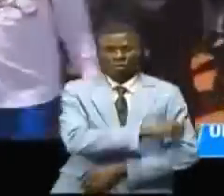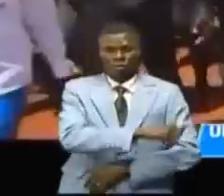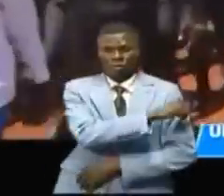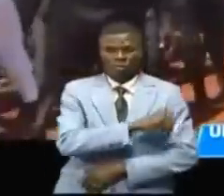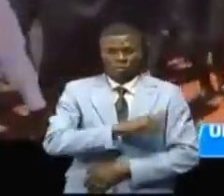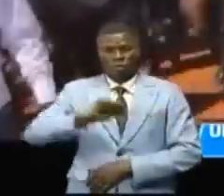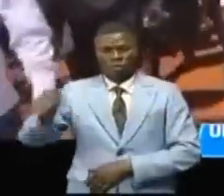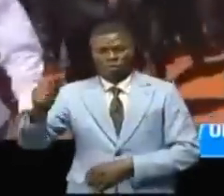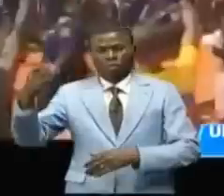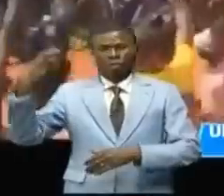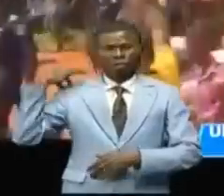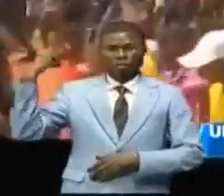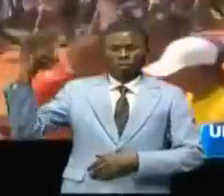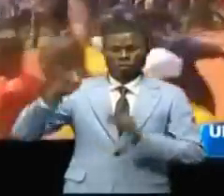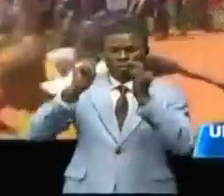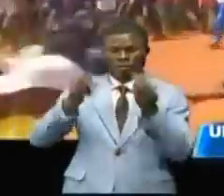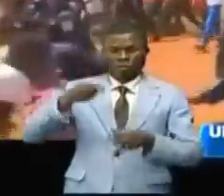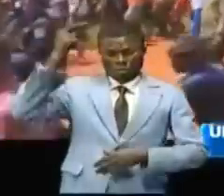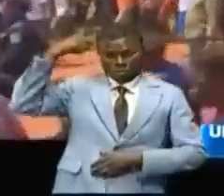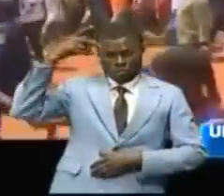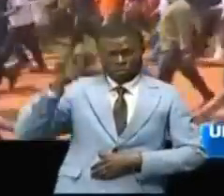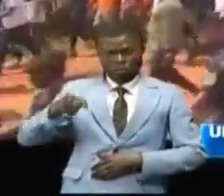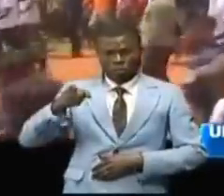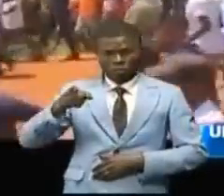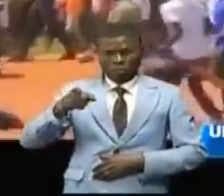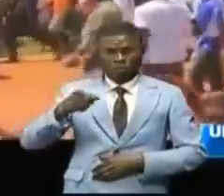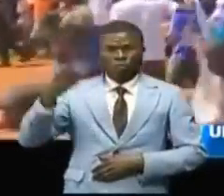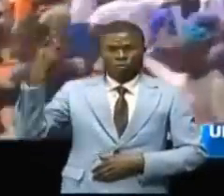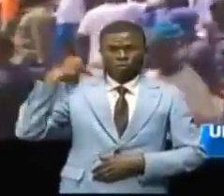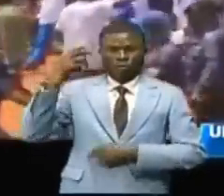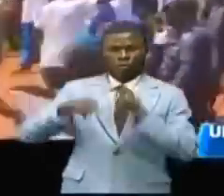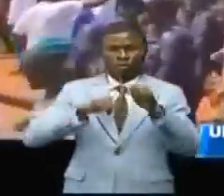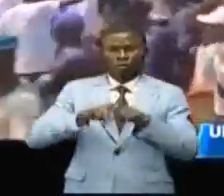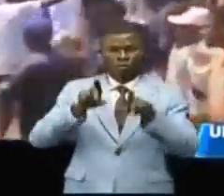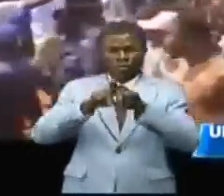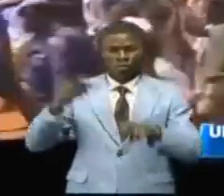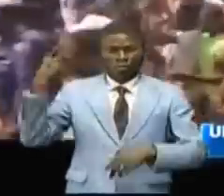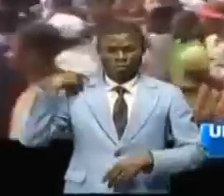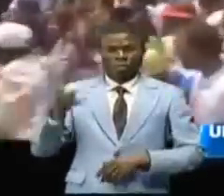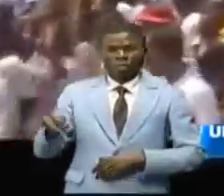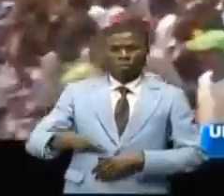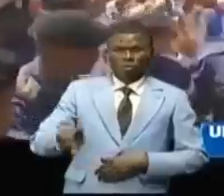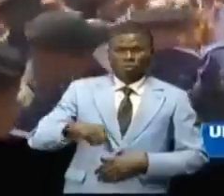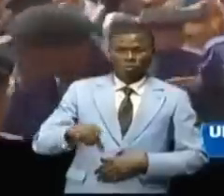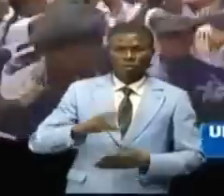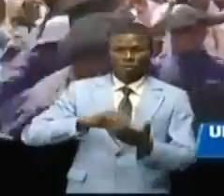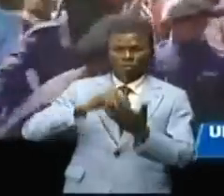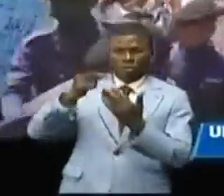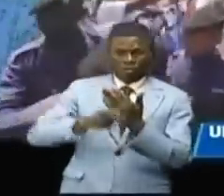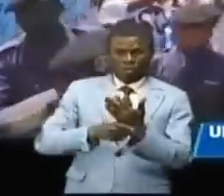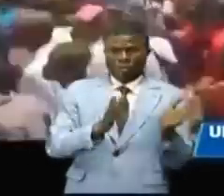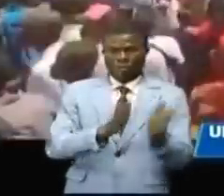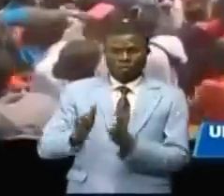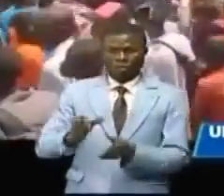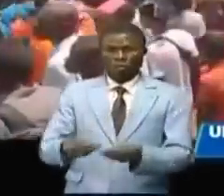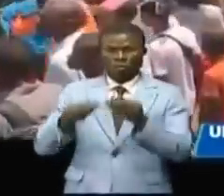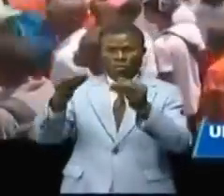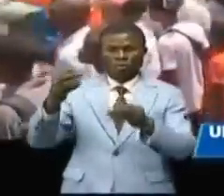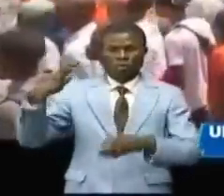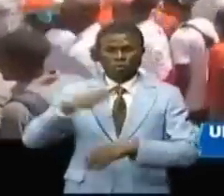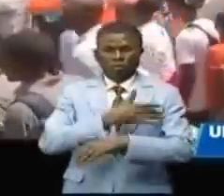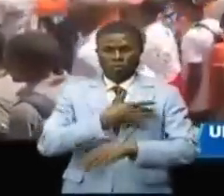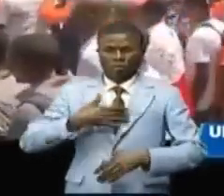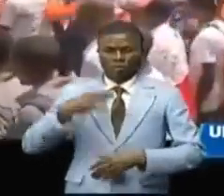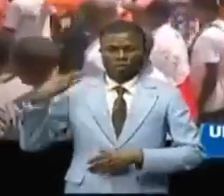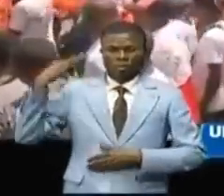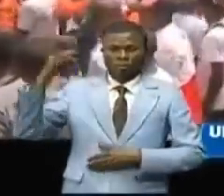et d'autres candidats de ce parti présidentiel à la députation nationale et provinciale. De leur agenda, il est prévu le dépôt de leur candidature